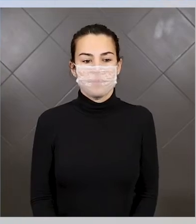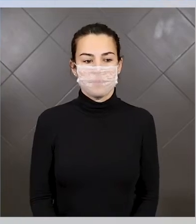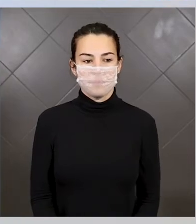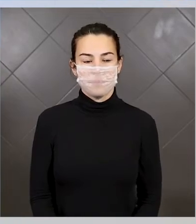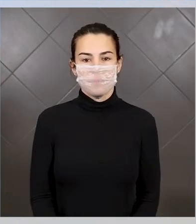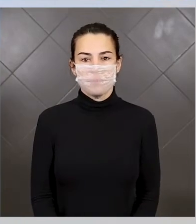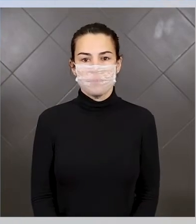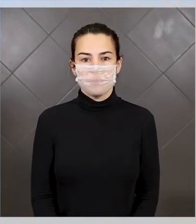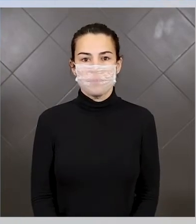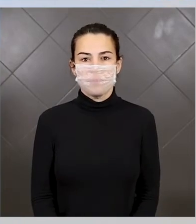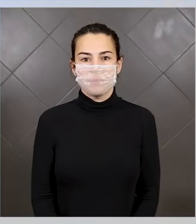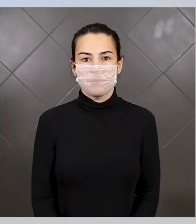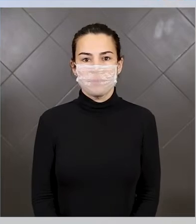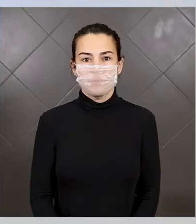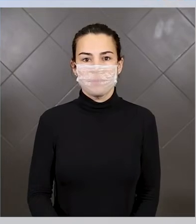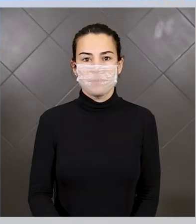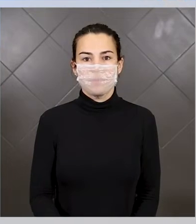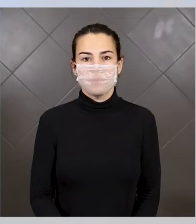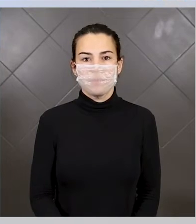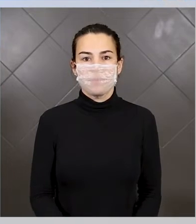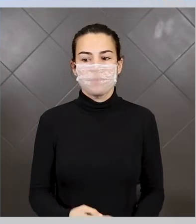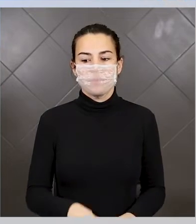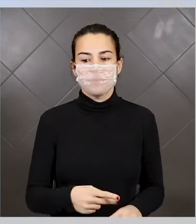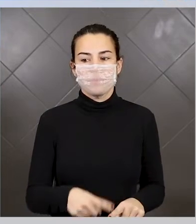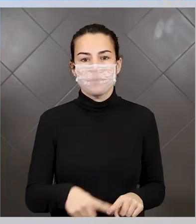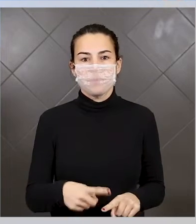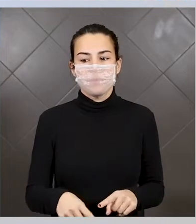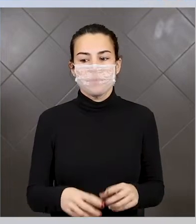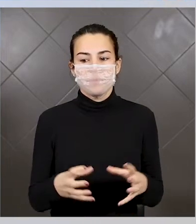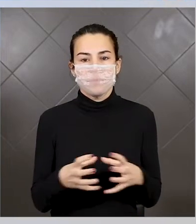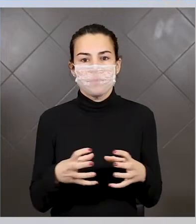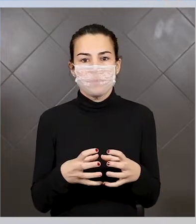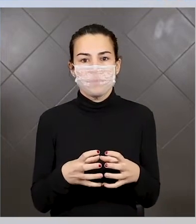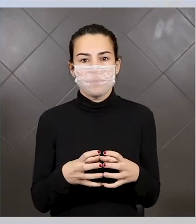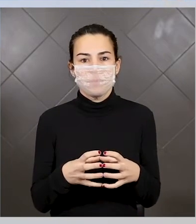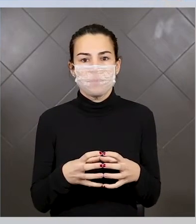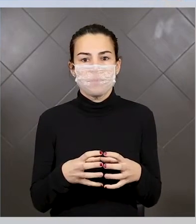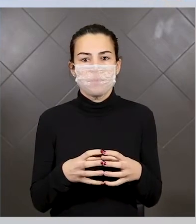alcohol, sí que l'únic que subjecta aquell mousse és la gelatina. I si la gelatina no està ben